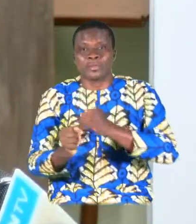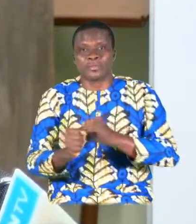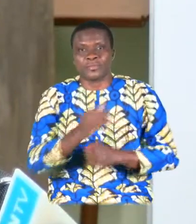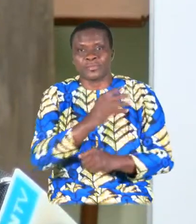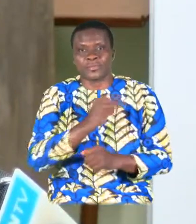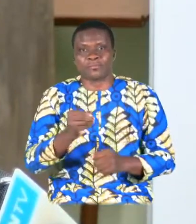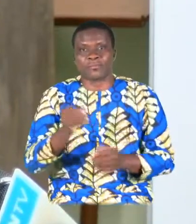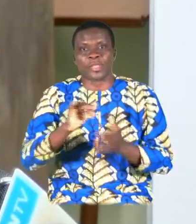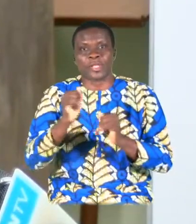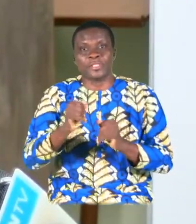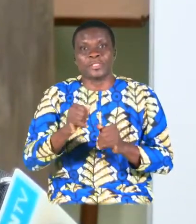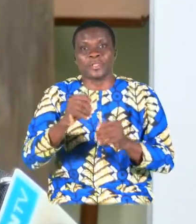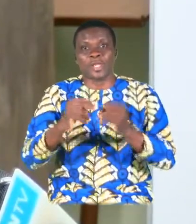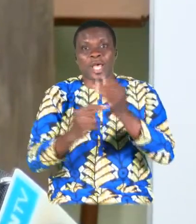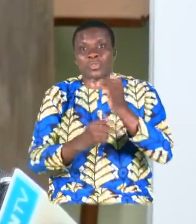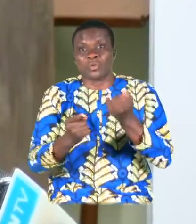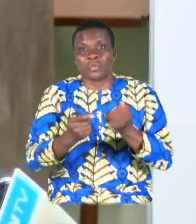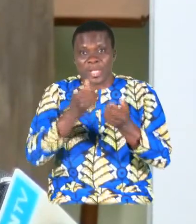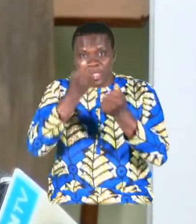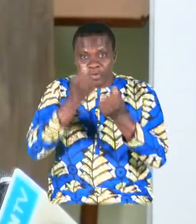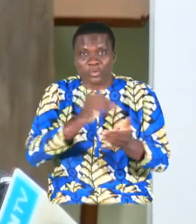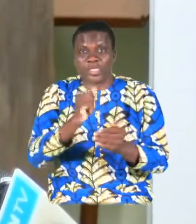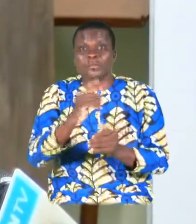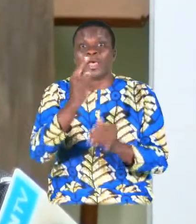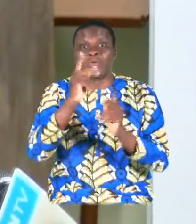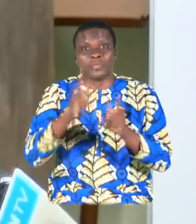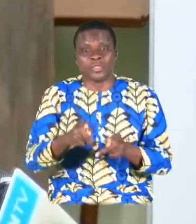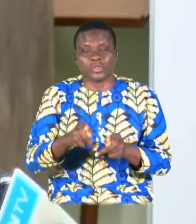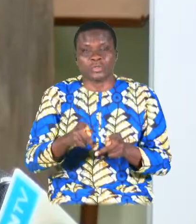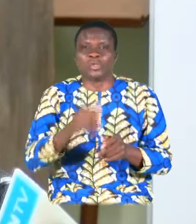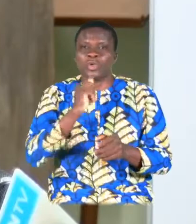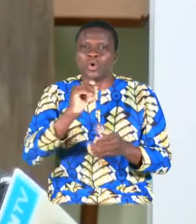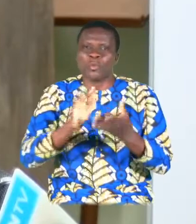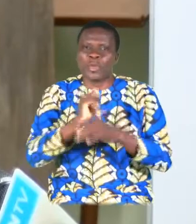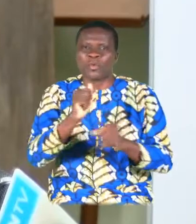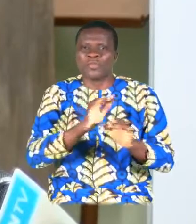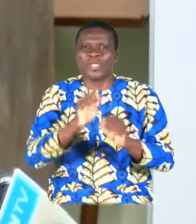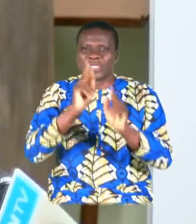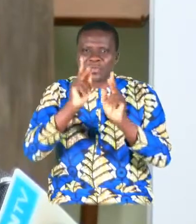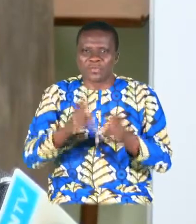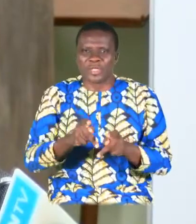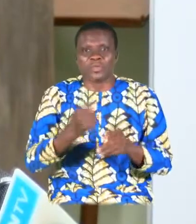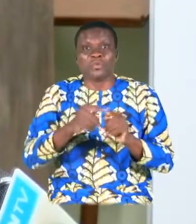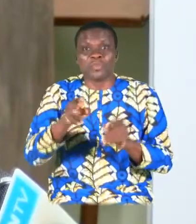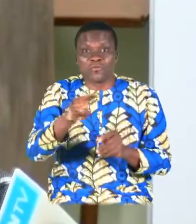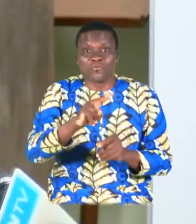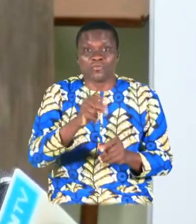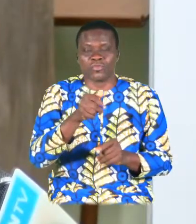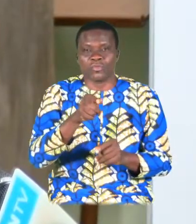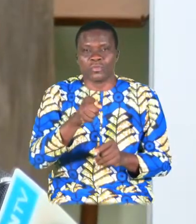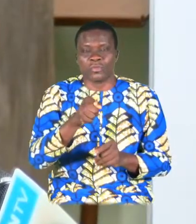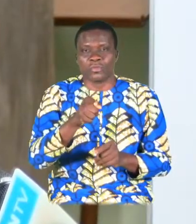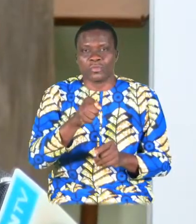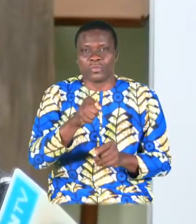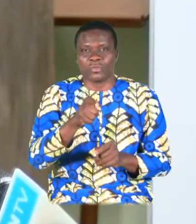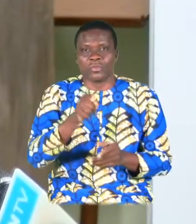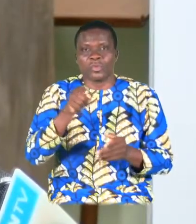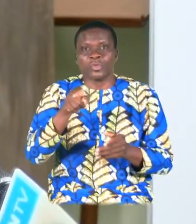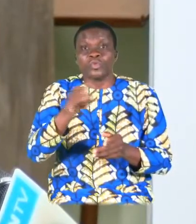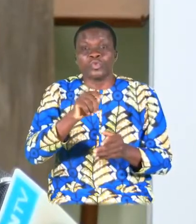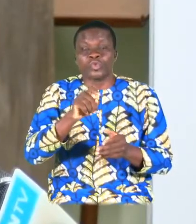Et ce que toi, ta part, n'obéisse pas à une personne. Il ne faut pas confiance à une personne. Mais vous, ceux